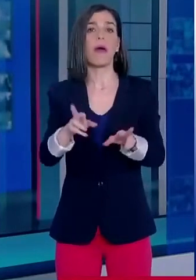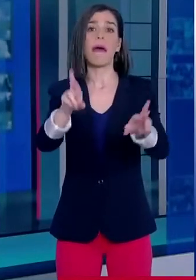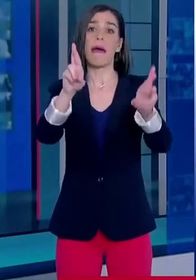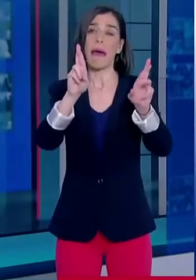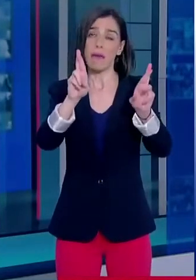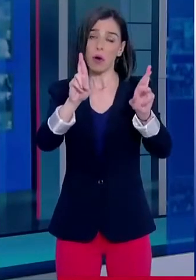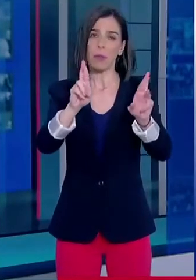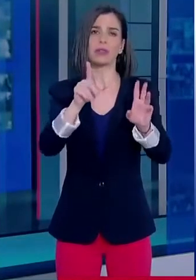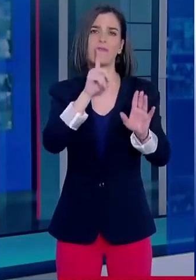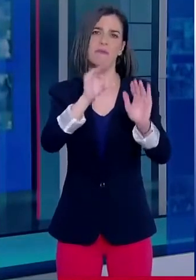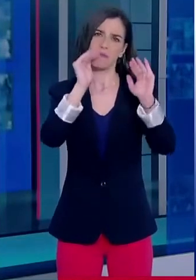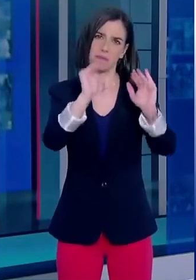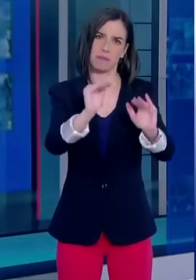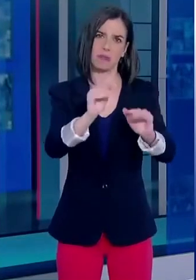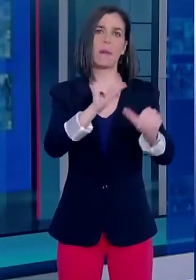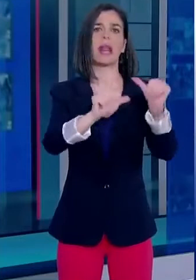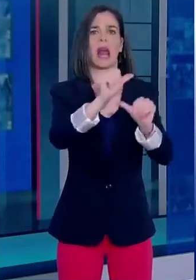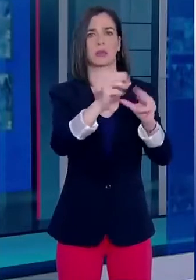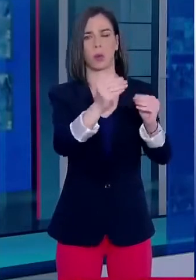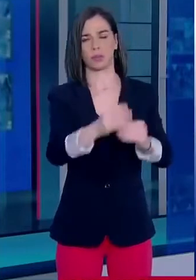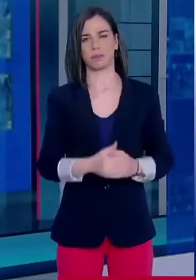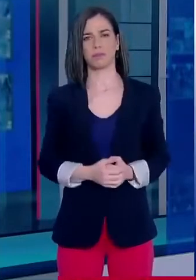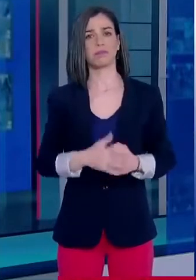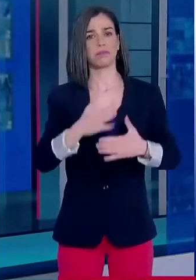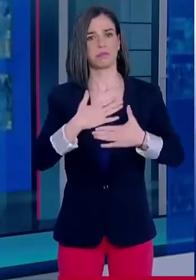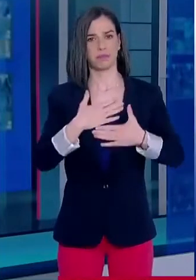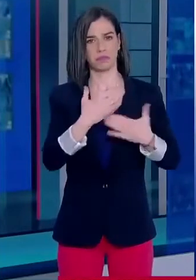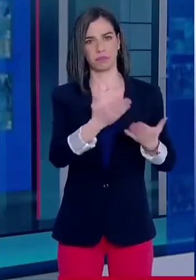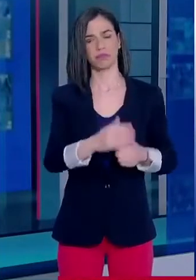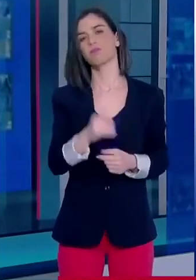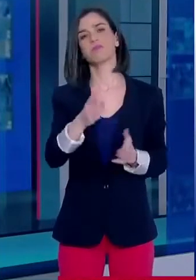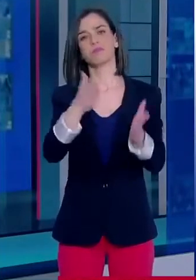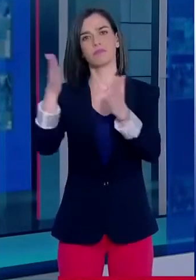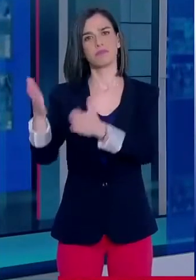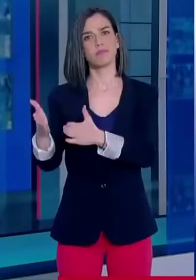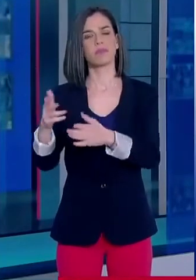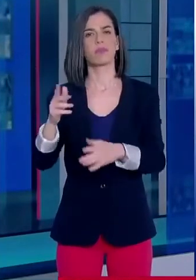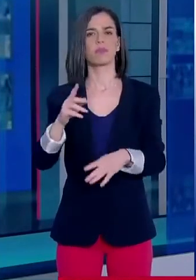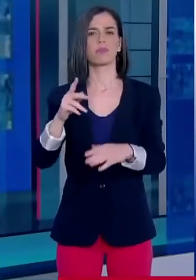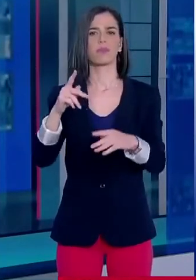είναι έτσι. Σας ευχαριστώ. Ευχαριστούμε, κύριε καθηγητά. Το λόγο έχει ο κύριος Χαραδαλιάς.